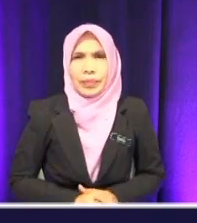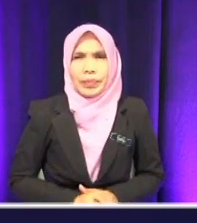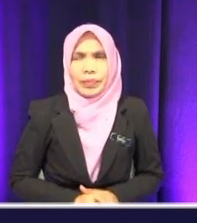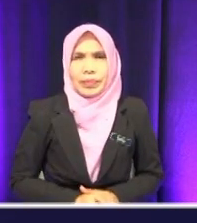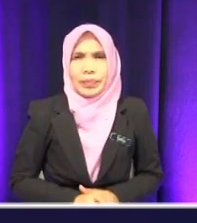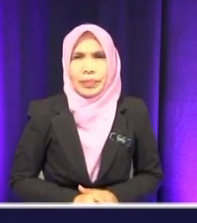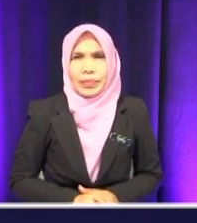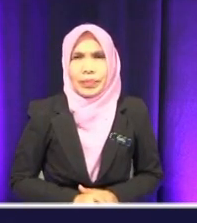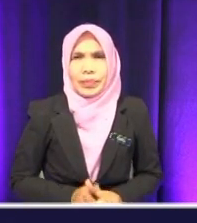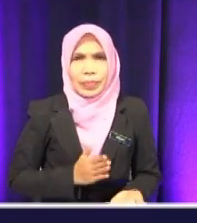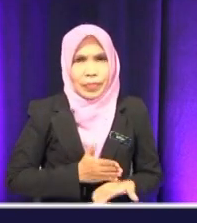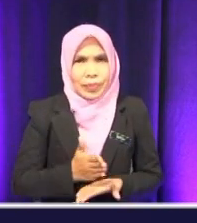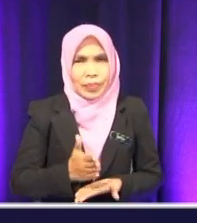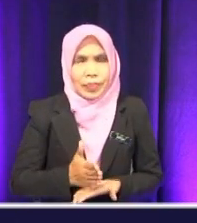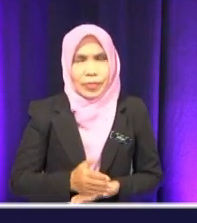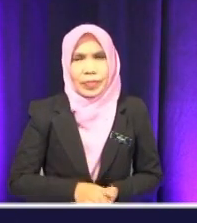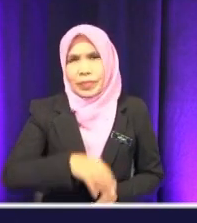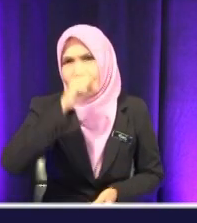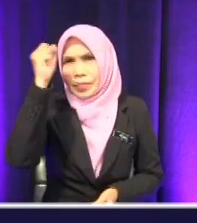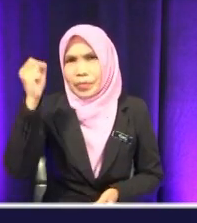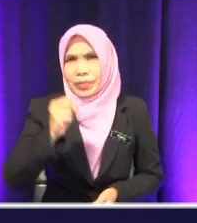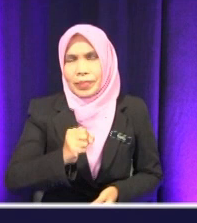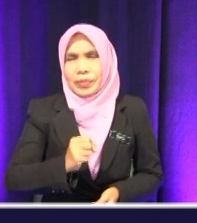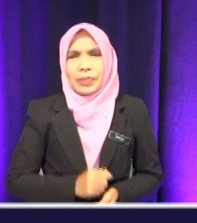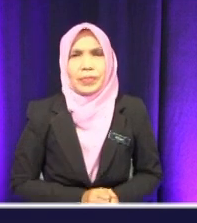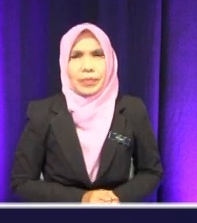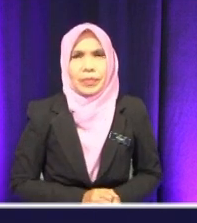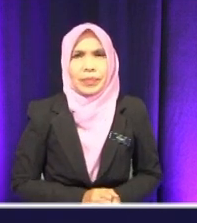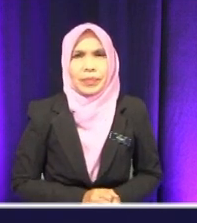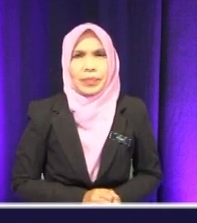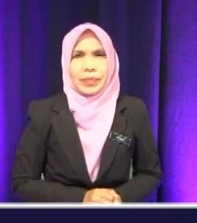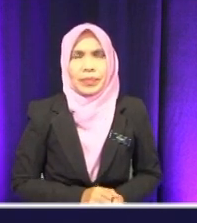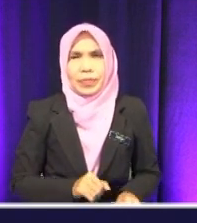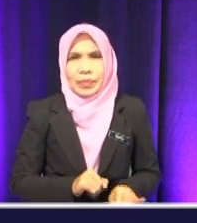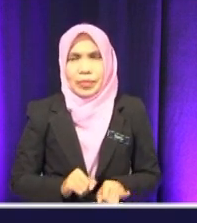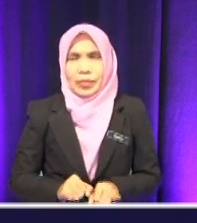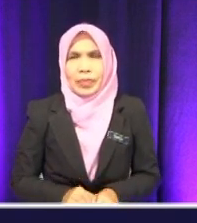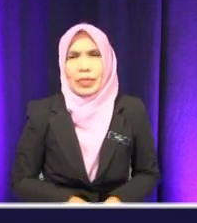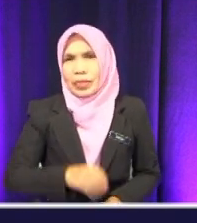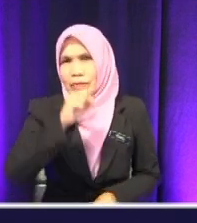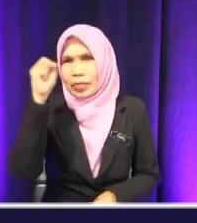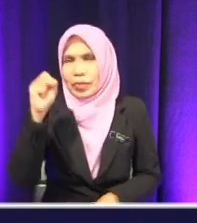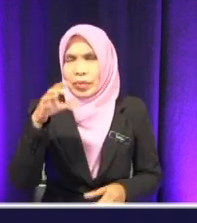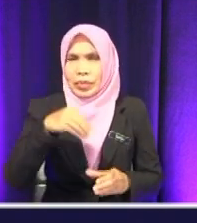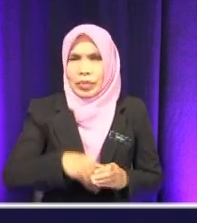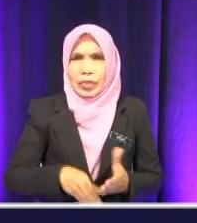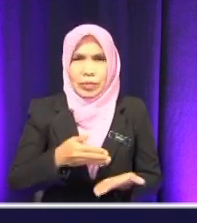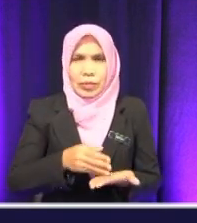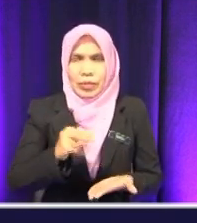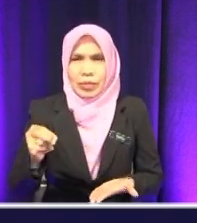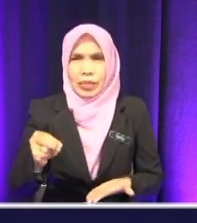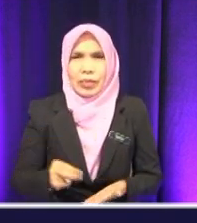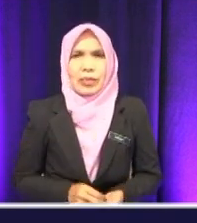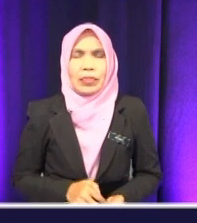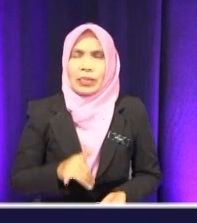terus pergi kepada soal dan seterusnya yaitu sekiranya soalan dalam bahagian tersebut bertanya mengenai skema